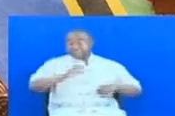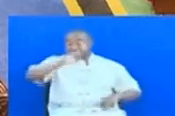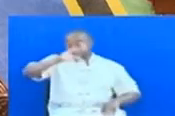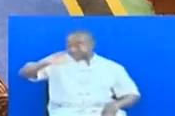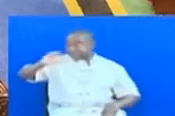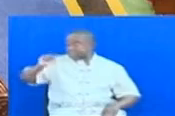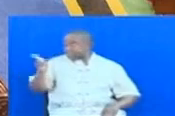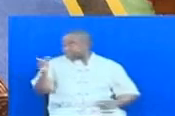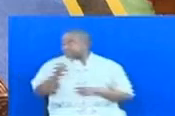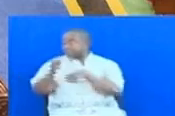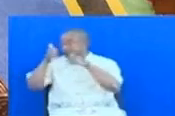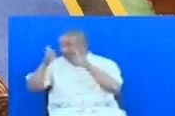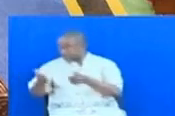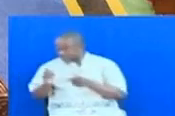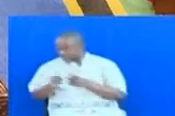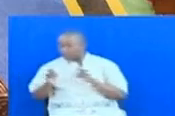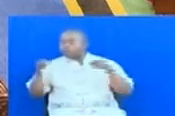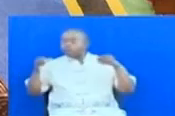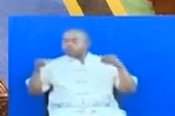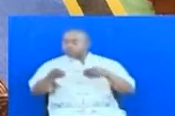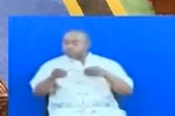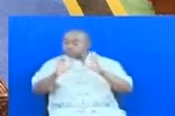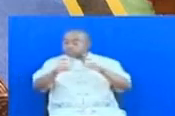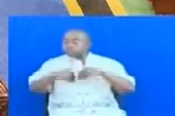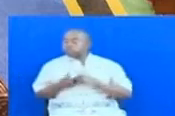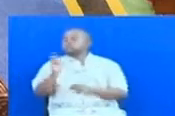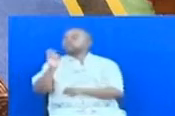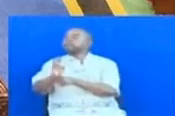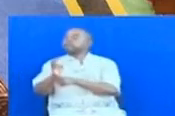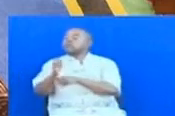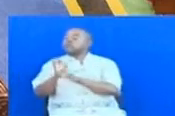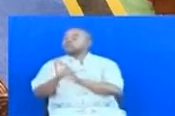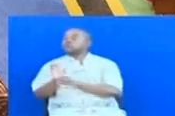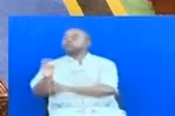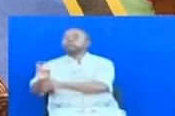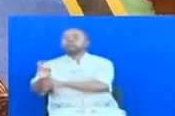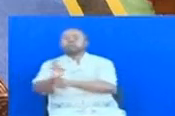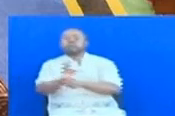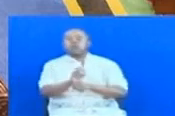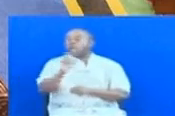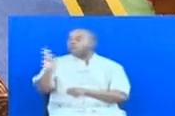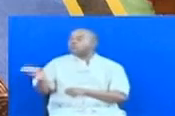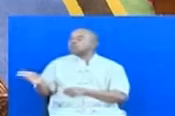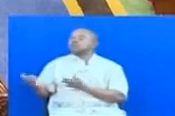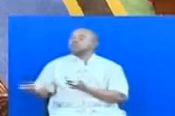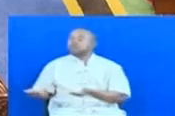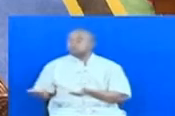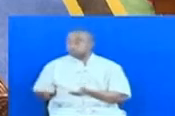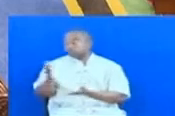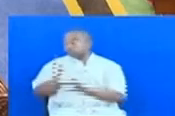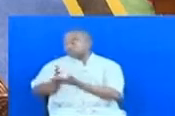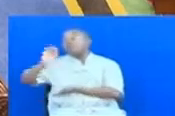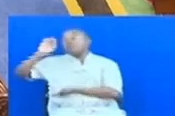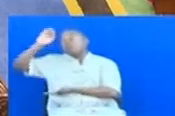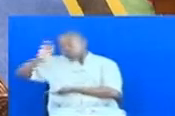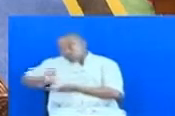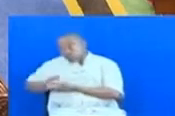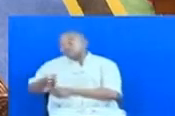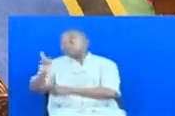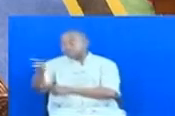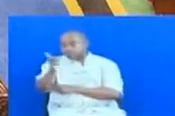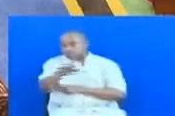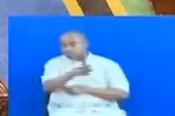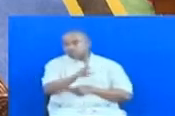kamati ya bunge imefanya kazi yake ya kusimamia halmashauri, na halmashauri japo mapungufu yako baba hapa na pale,